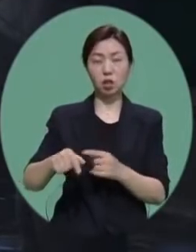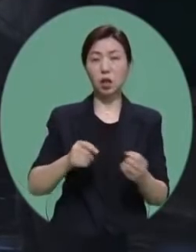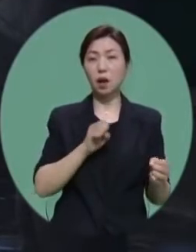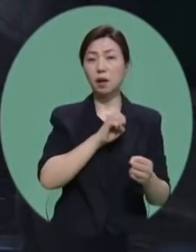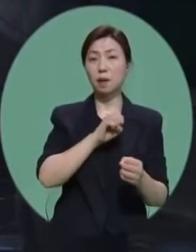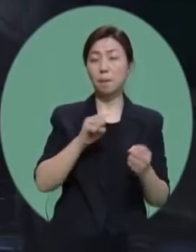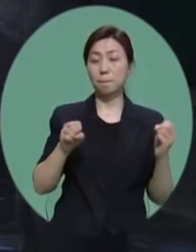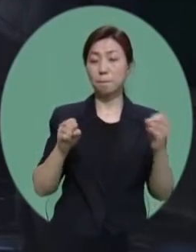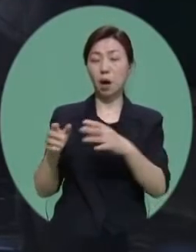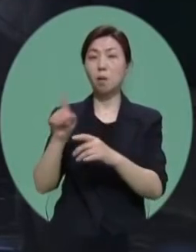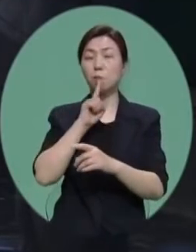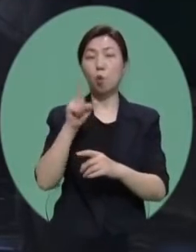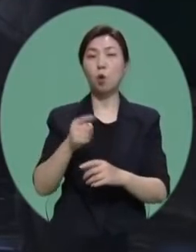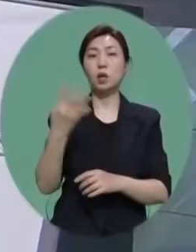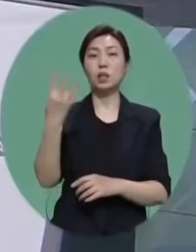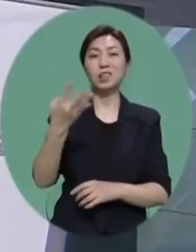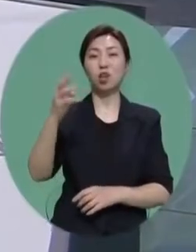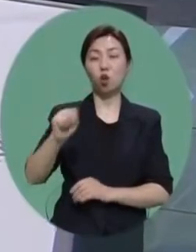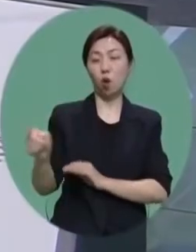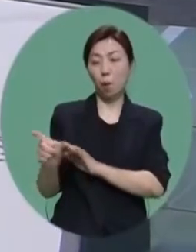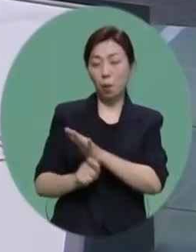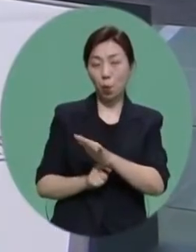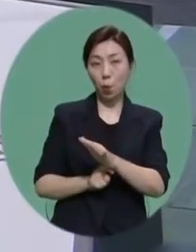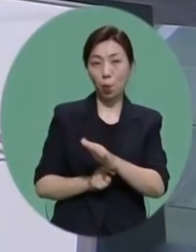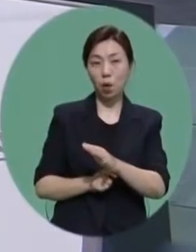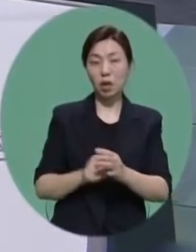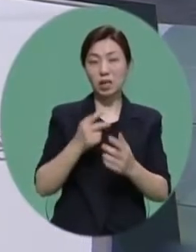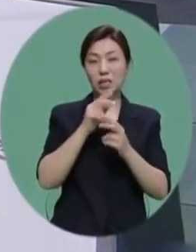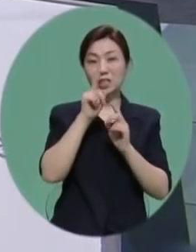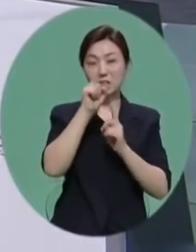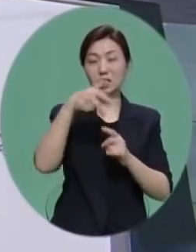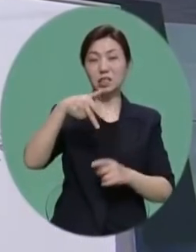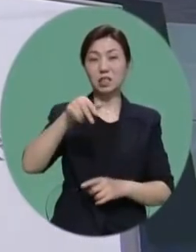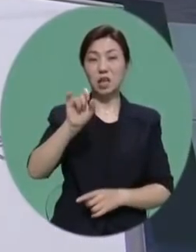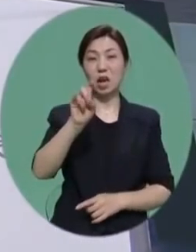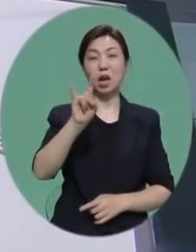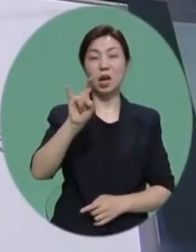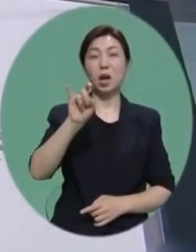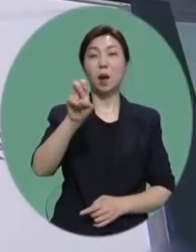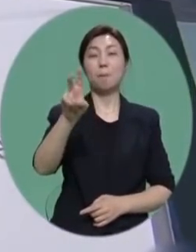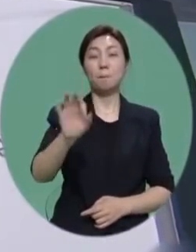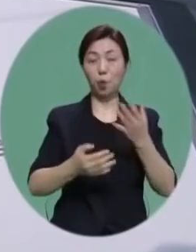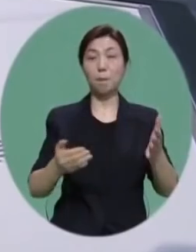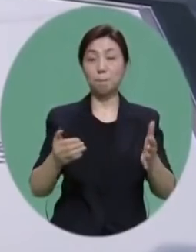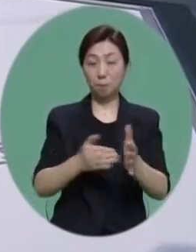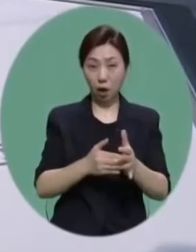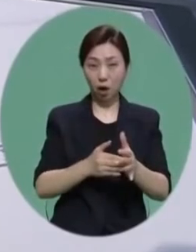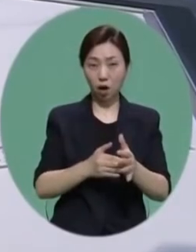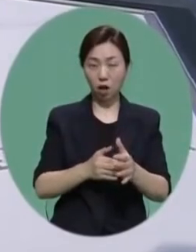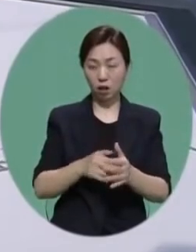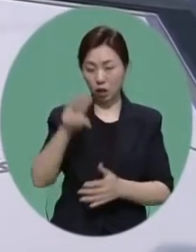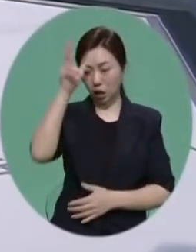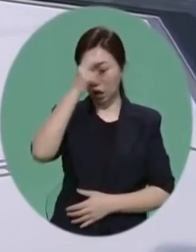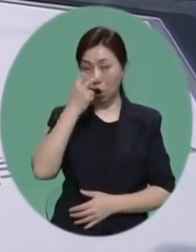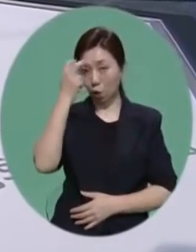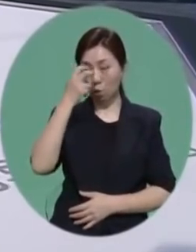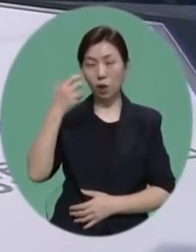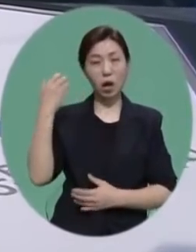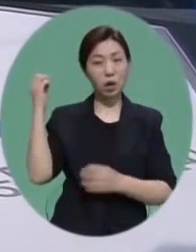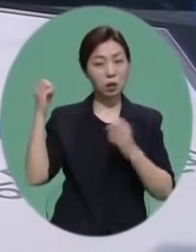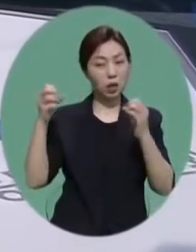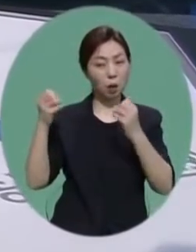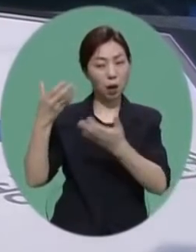4천억짜리 도둑질이라고 했다고 남욱이 검찰에서 진술한 게 또 확인이 됐습니다. 남욱이 대장동 사업을